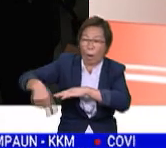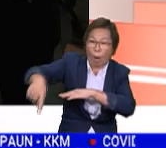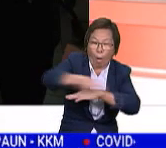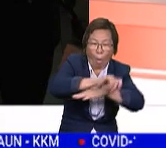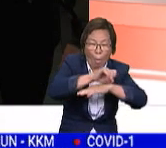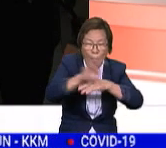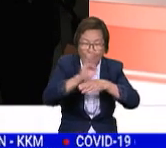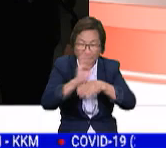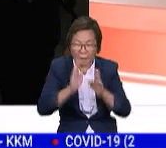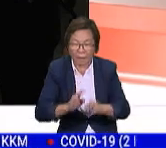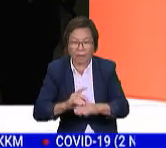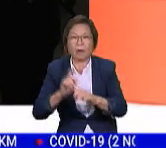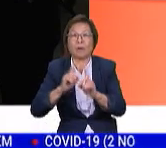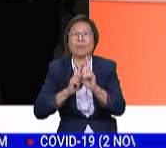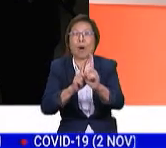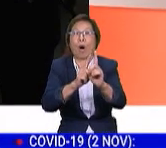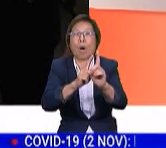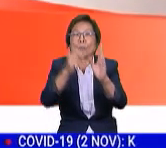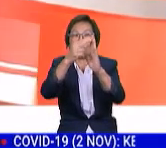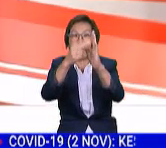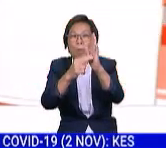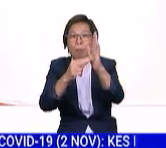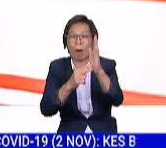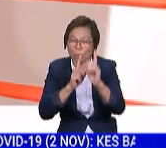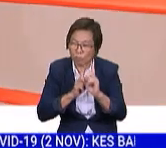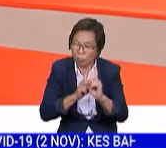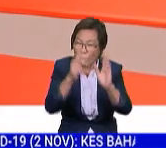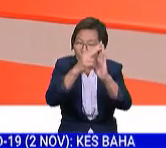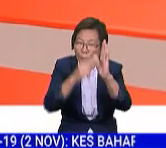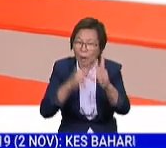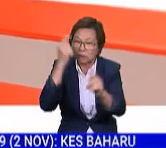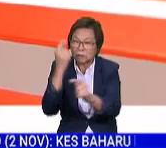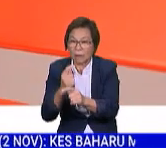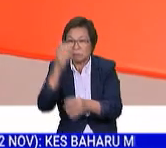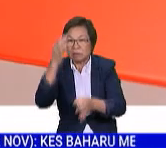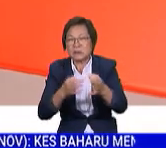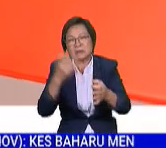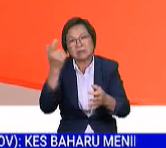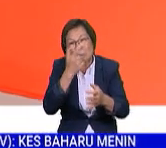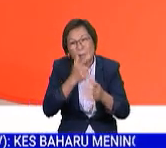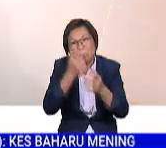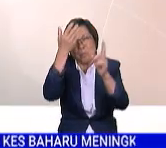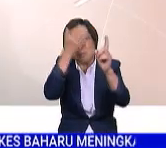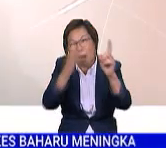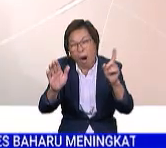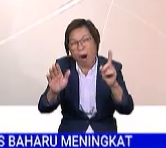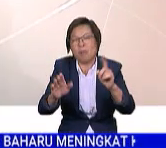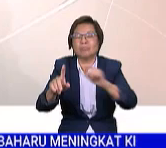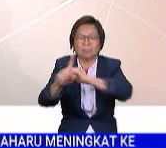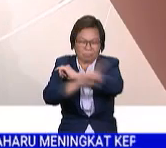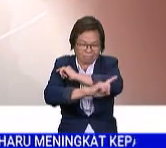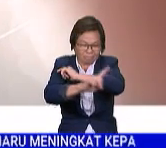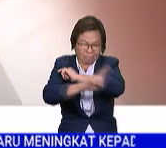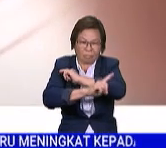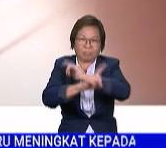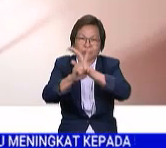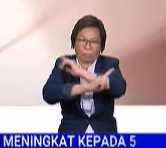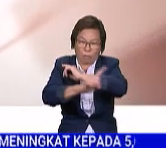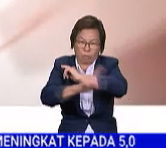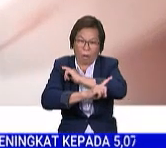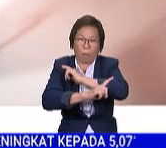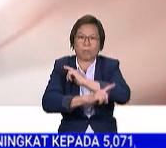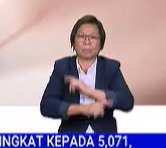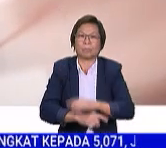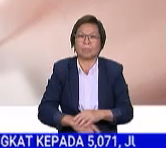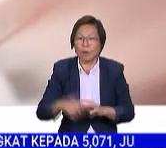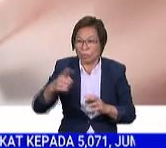peniaga agar sentiasa mematuhi peraturan-peraturan yang telah ditetapkan sekiranya gagal tindakan undang-undang akan diambil